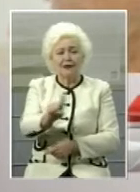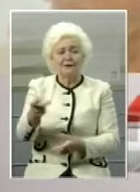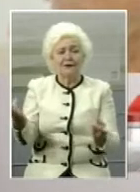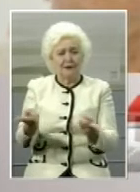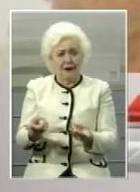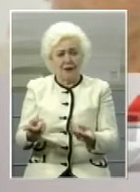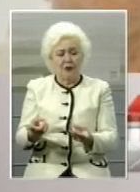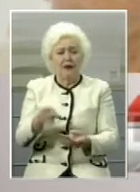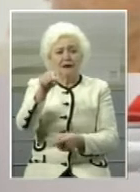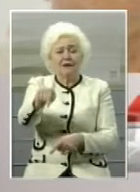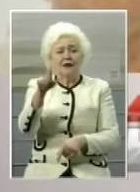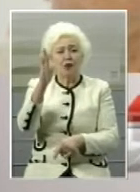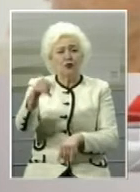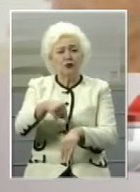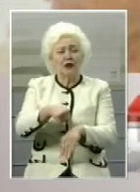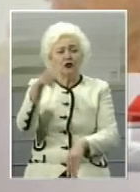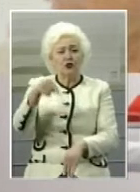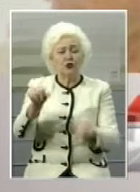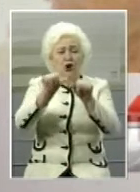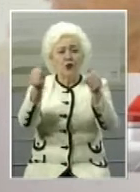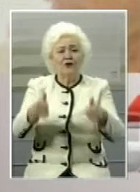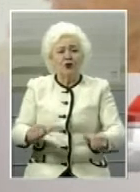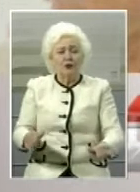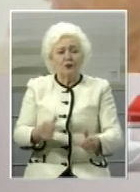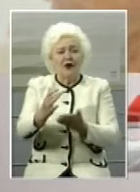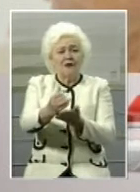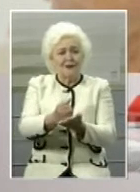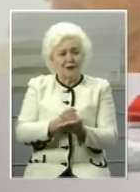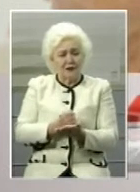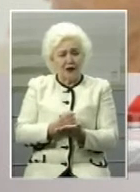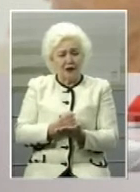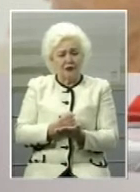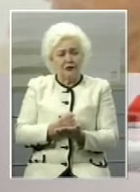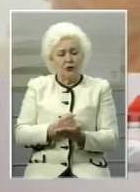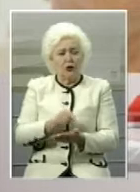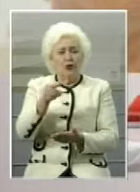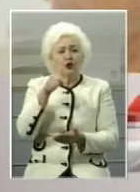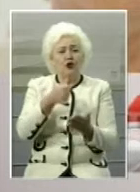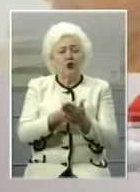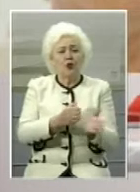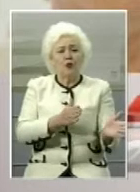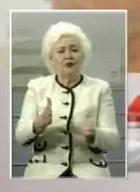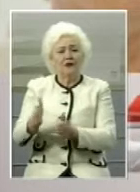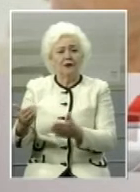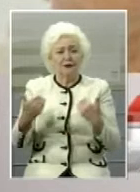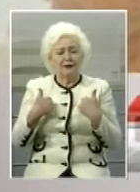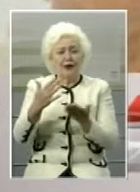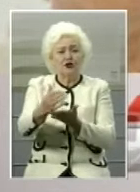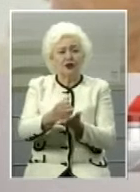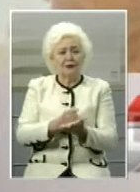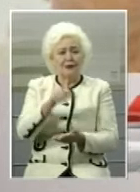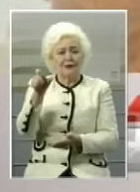буде стосуватися формування резерву до підготовки наших резервістів.